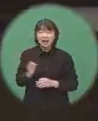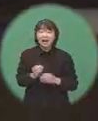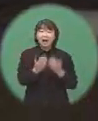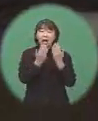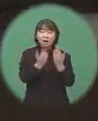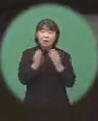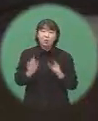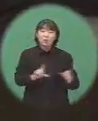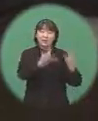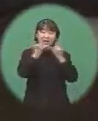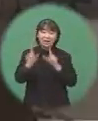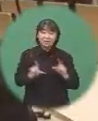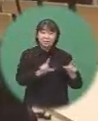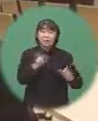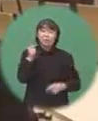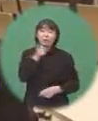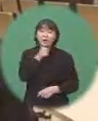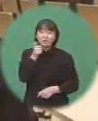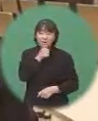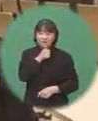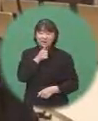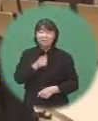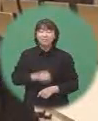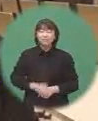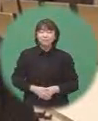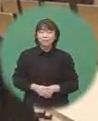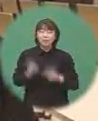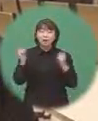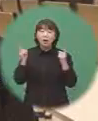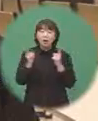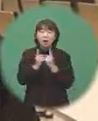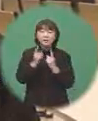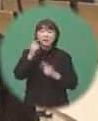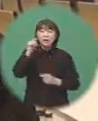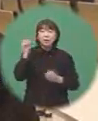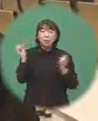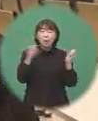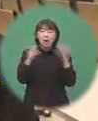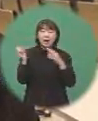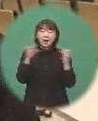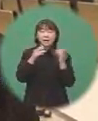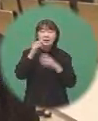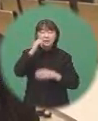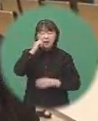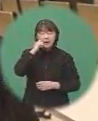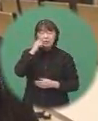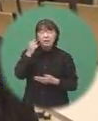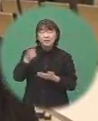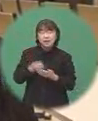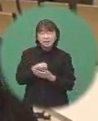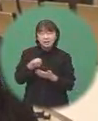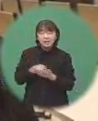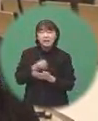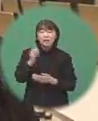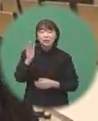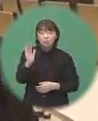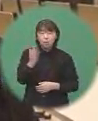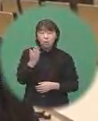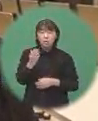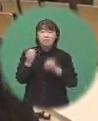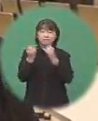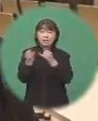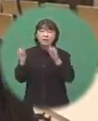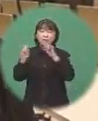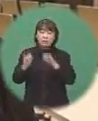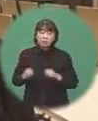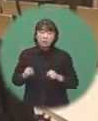ました。 1対1で話せないっていうのは本当にすごく残念なんですけど、でもその代わりとなるようなこうしたイ